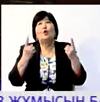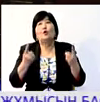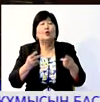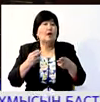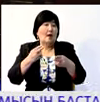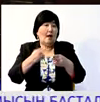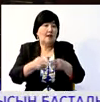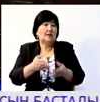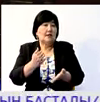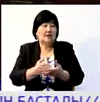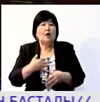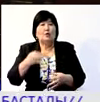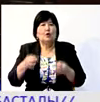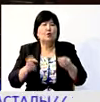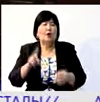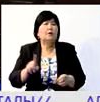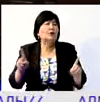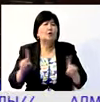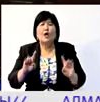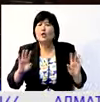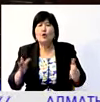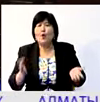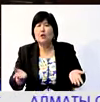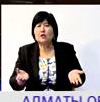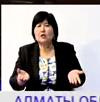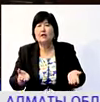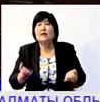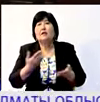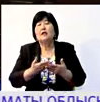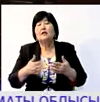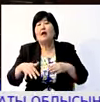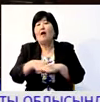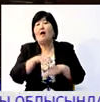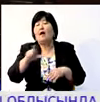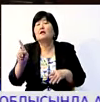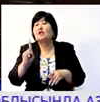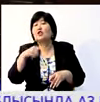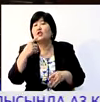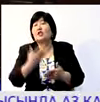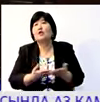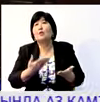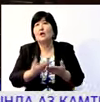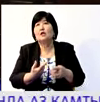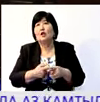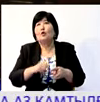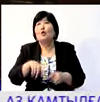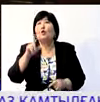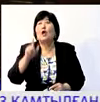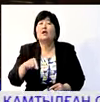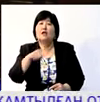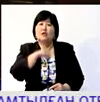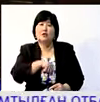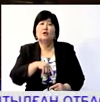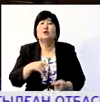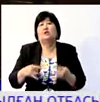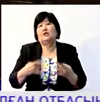етеді. Мен сотқа бардым, ау бұл не болды, жаңағы халық не дейді деген мәселе ол адамның жүйкесіне